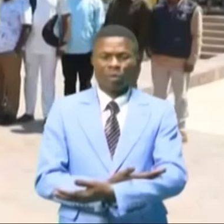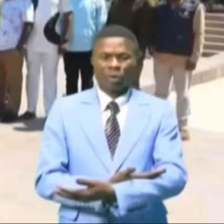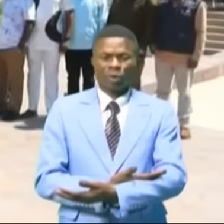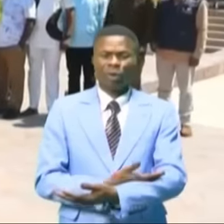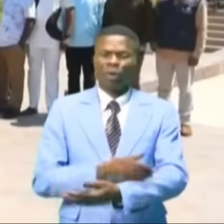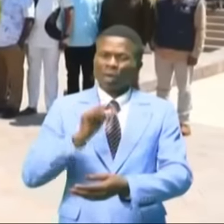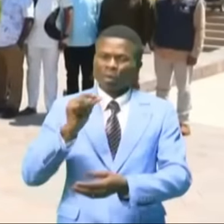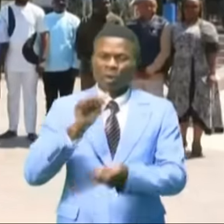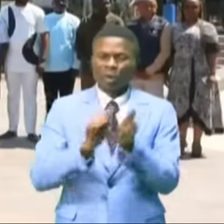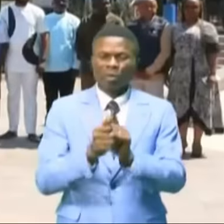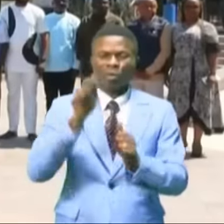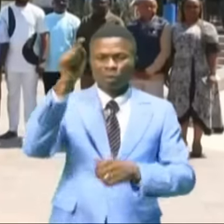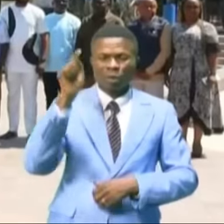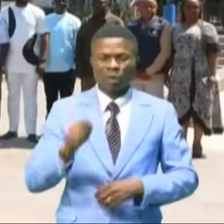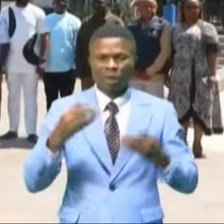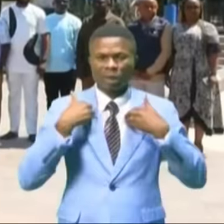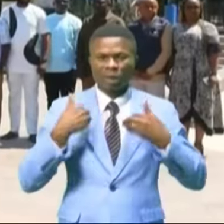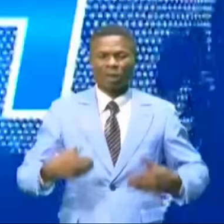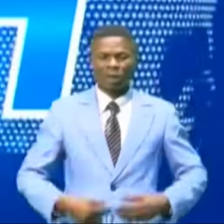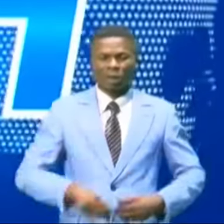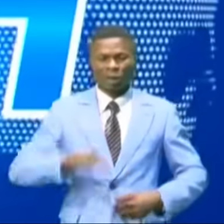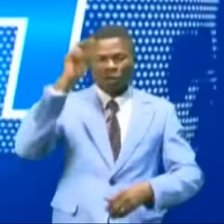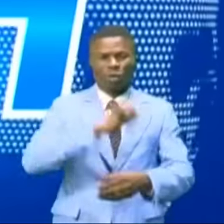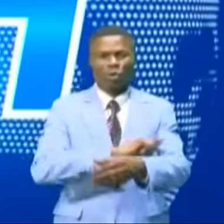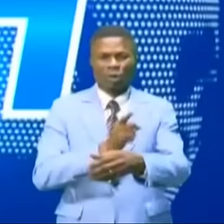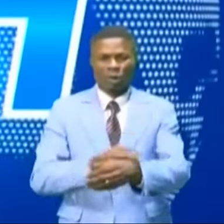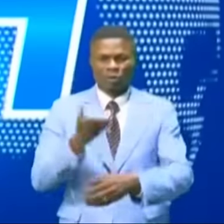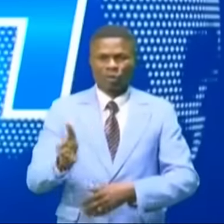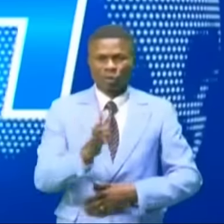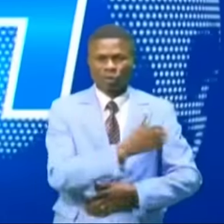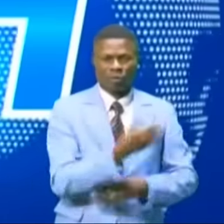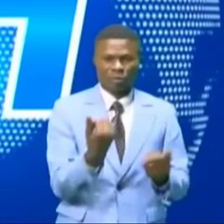division provinciale de la santé du Nord Kivu.